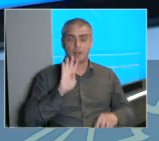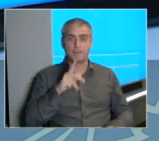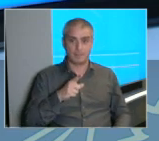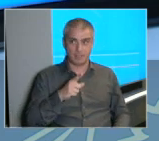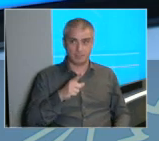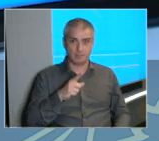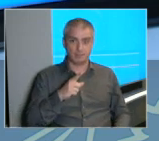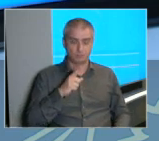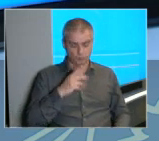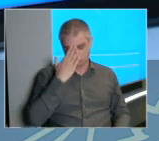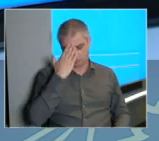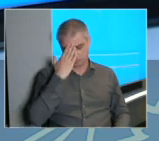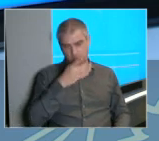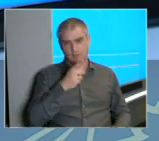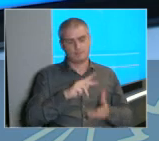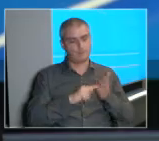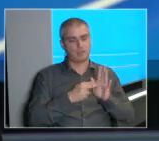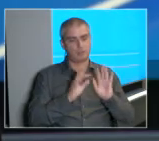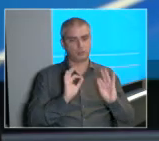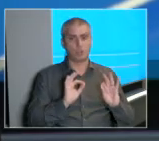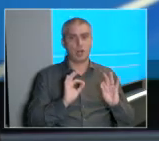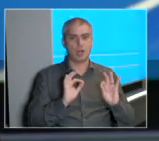נתניהו, הוא מכיר במדיניות